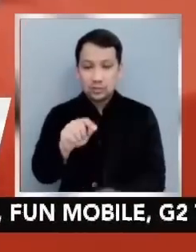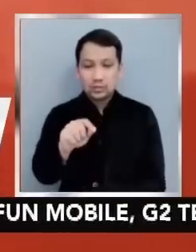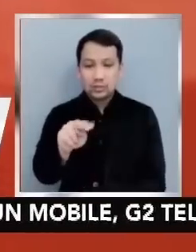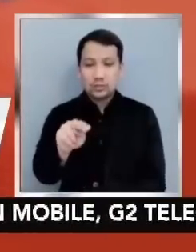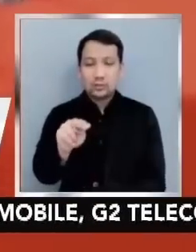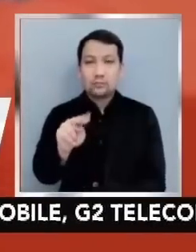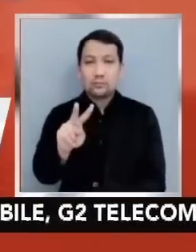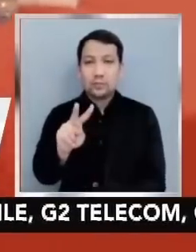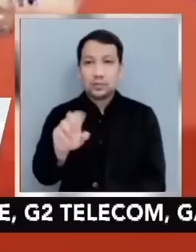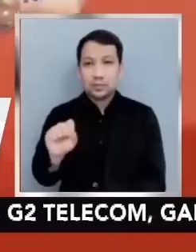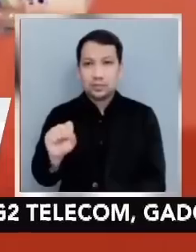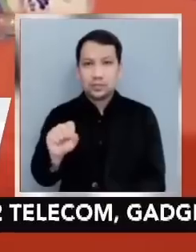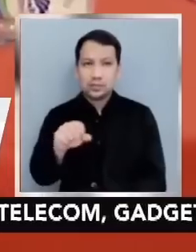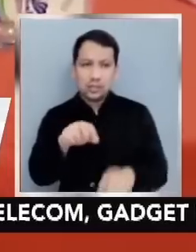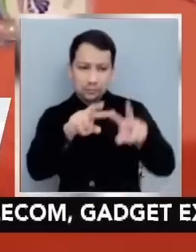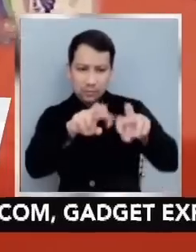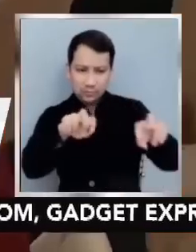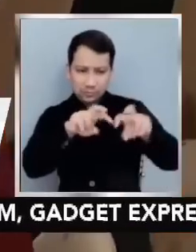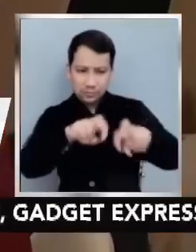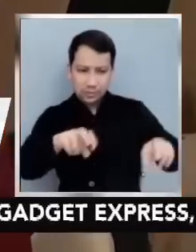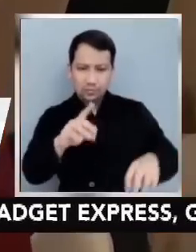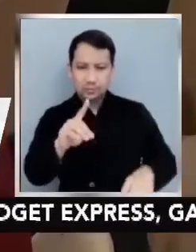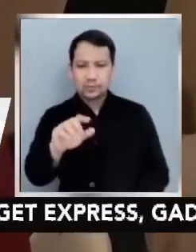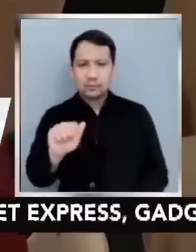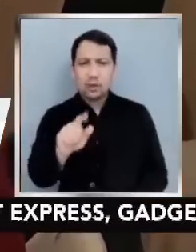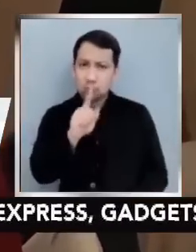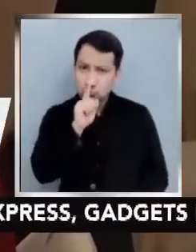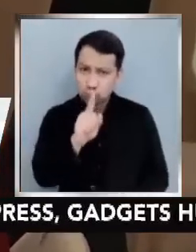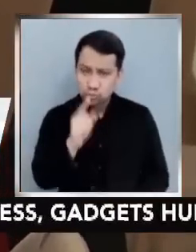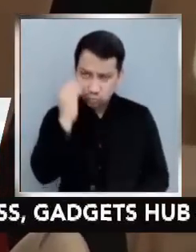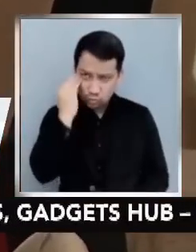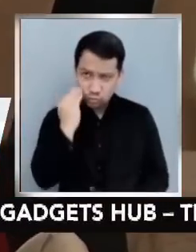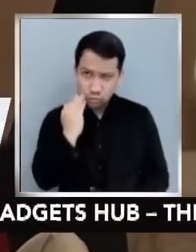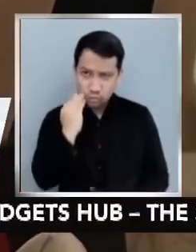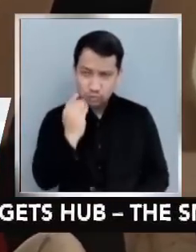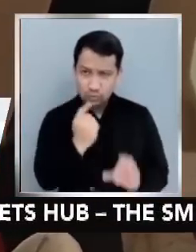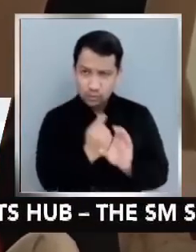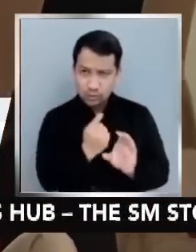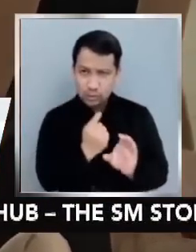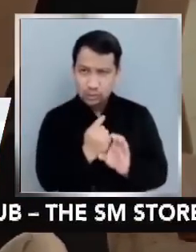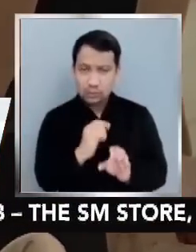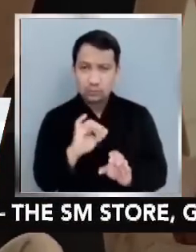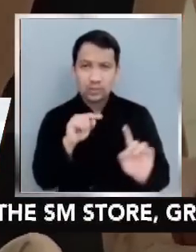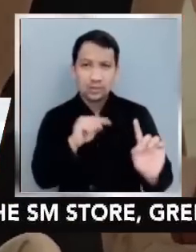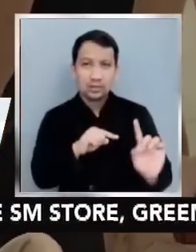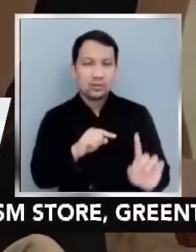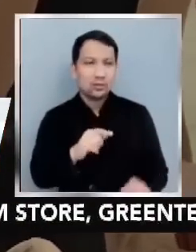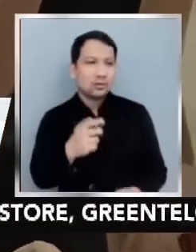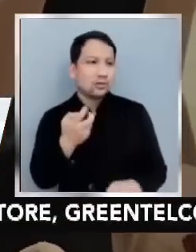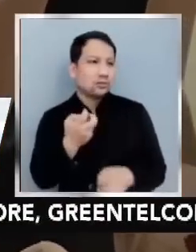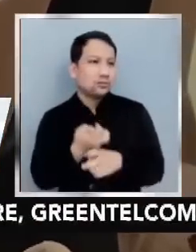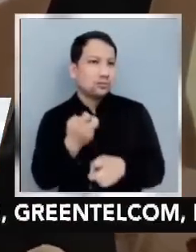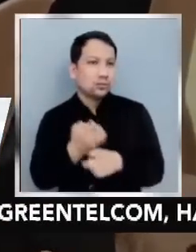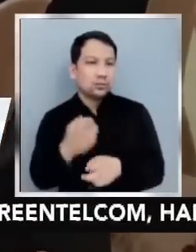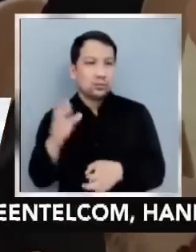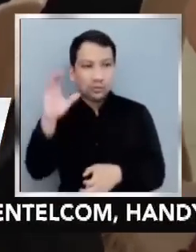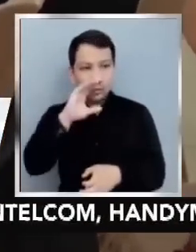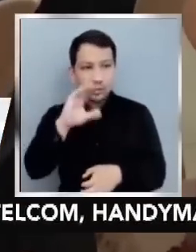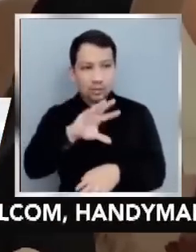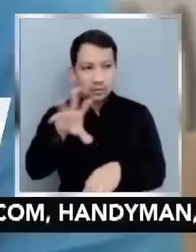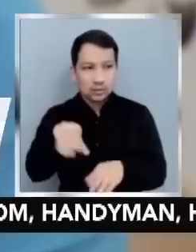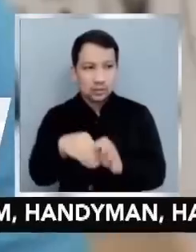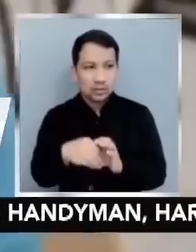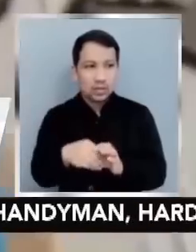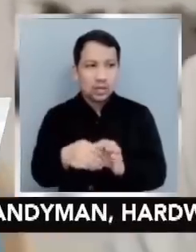ng LTFRB ang datos nito kung kulang ba talaga ang mga taxi. Dahil kung sila lamang, hirap na rin silang makakuha ng mga